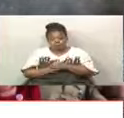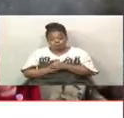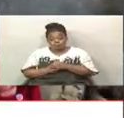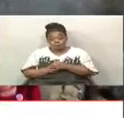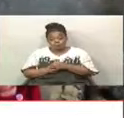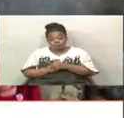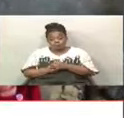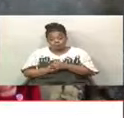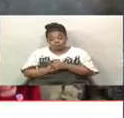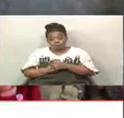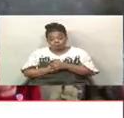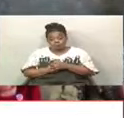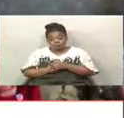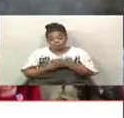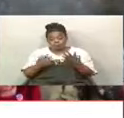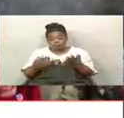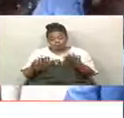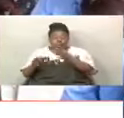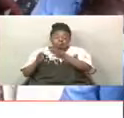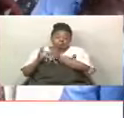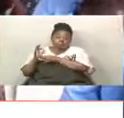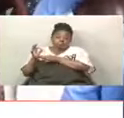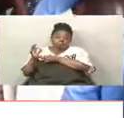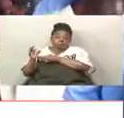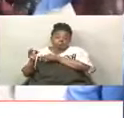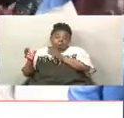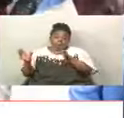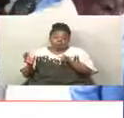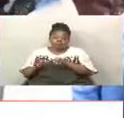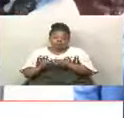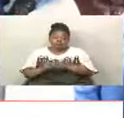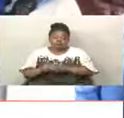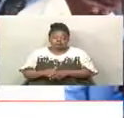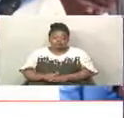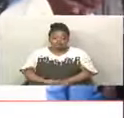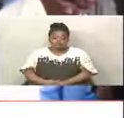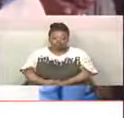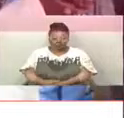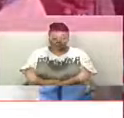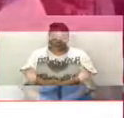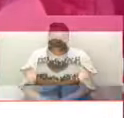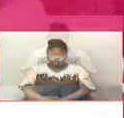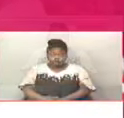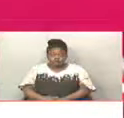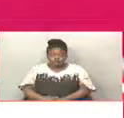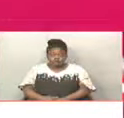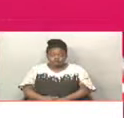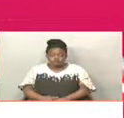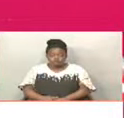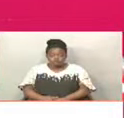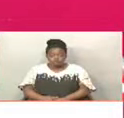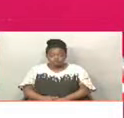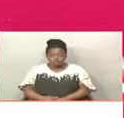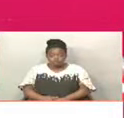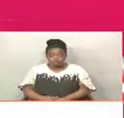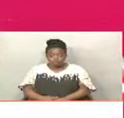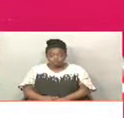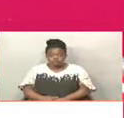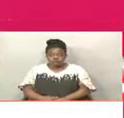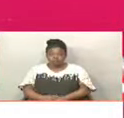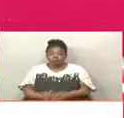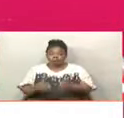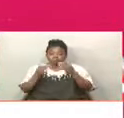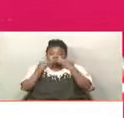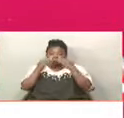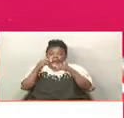ate ebintu byajjamu nga yabisikira senawuli abaagalayira yakusakidde gule lino kale hwebale